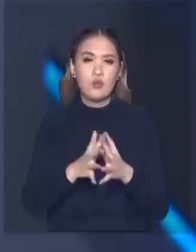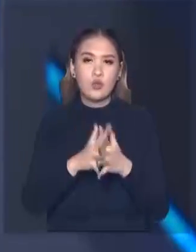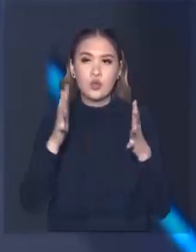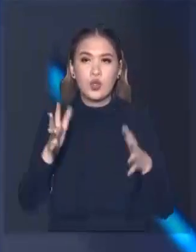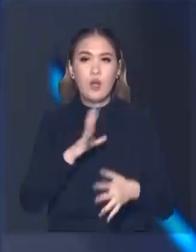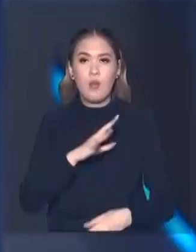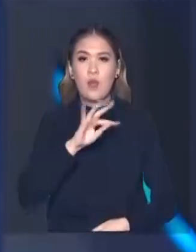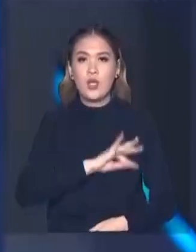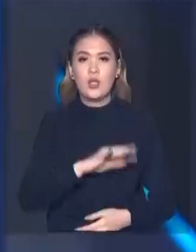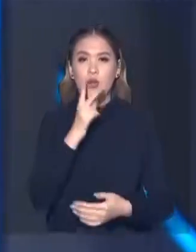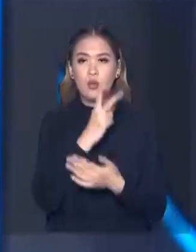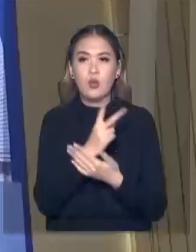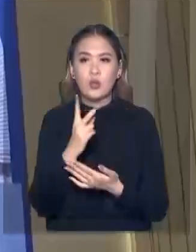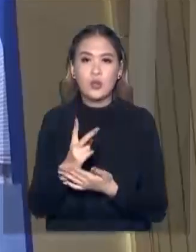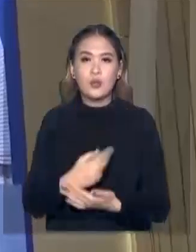қаражатының пайдасын көріп отыр.